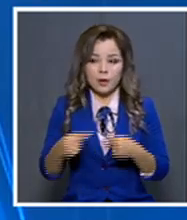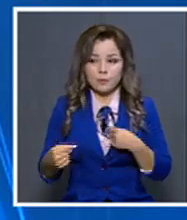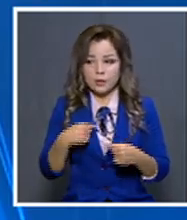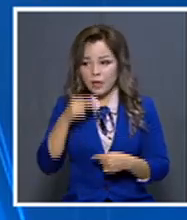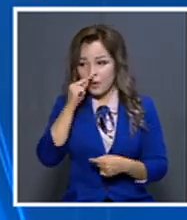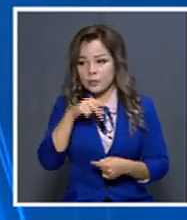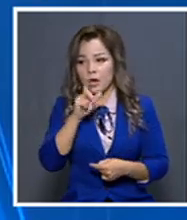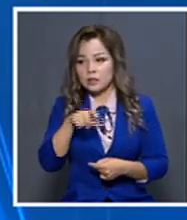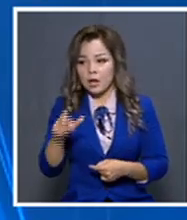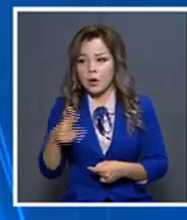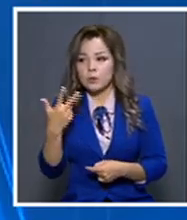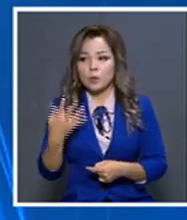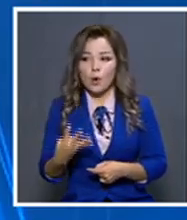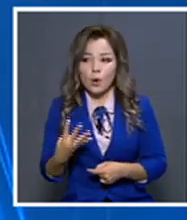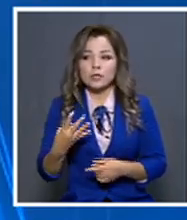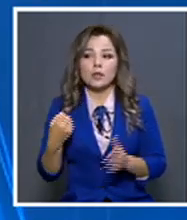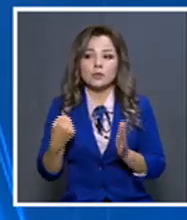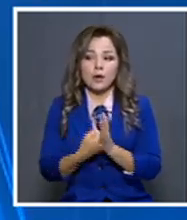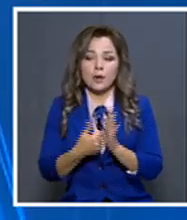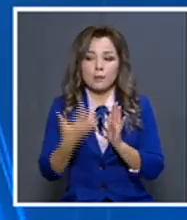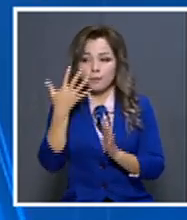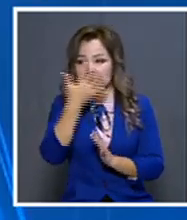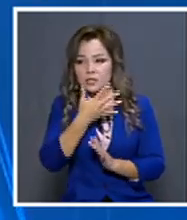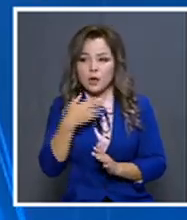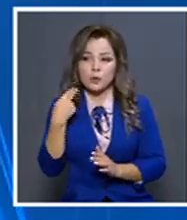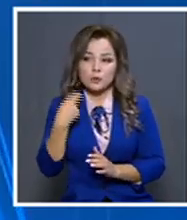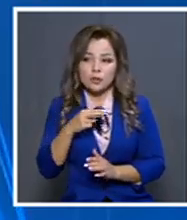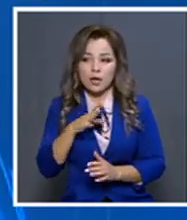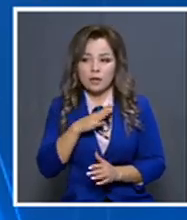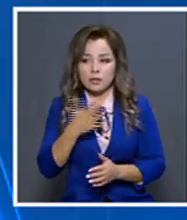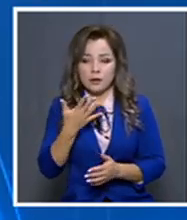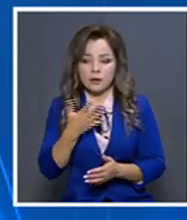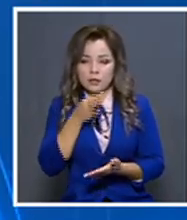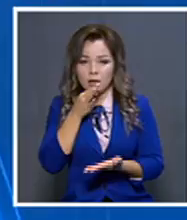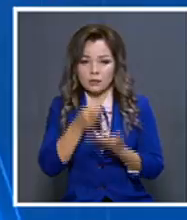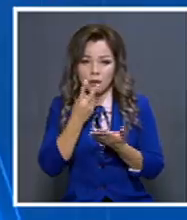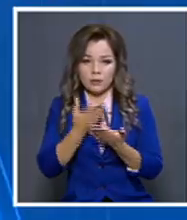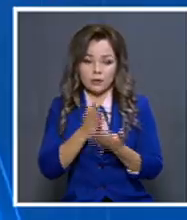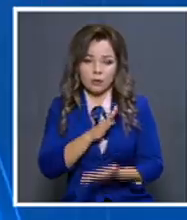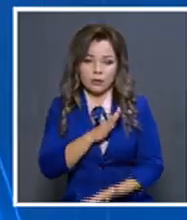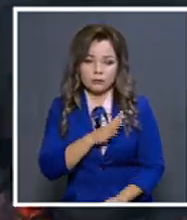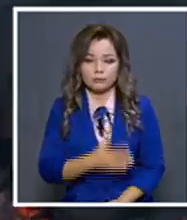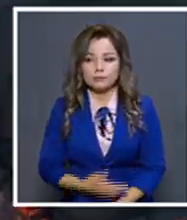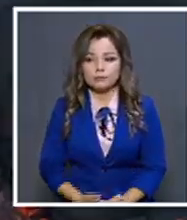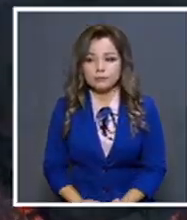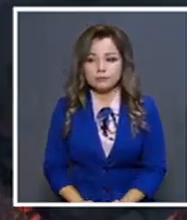кінәлі деп танып, 4 және 5 жылға бас бостандықтарынан айырған еді.